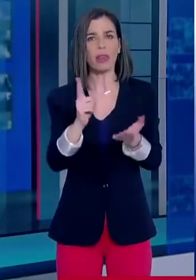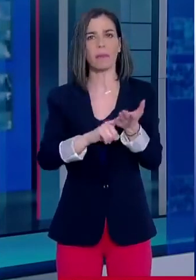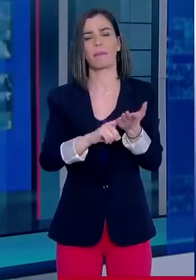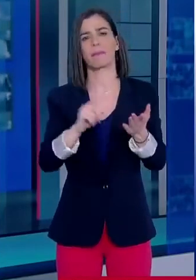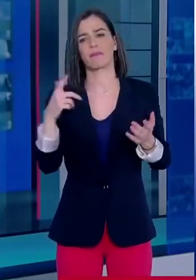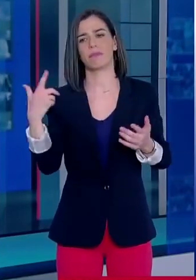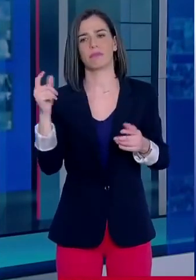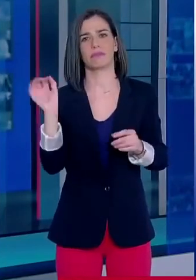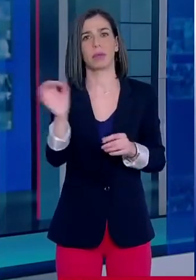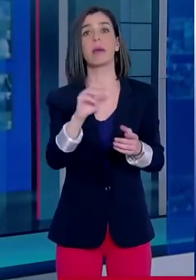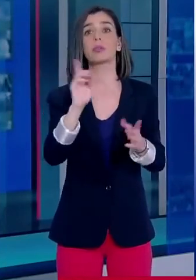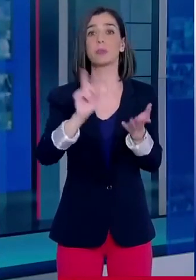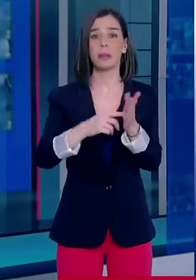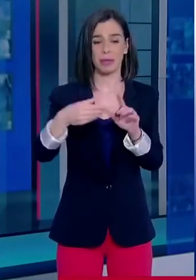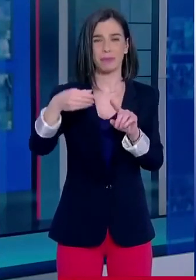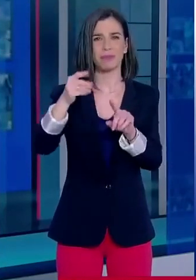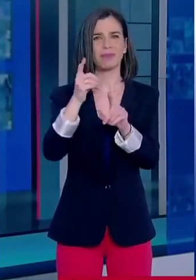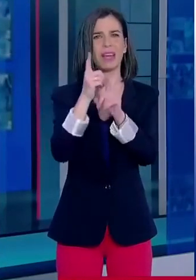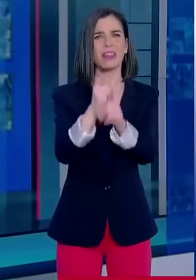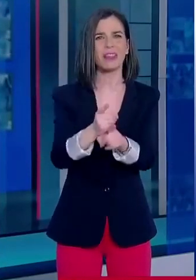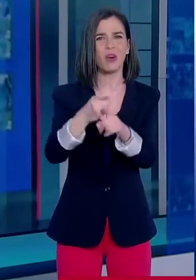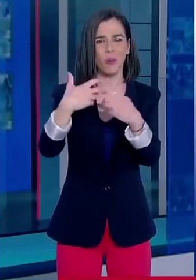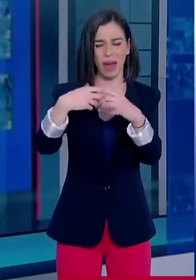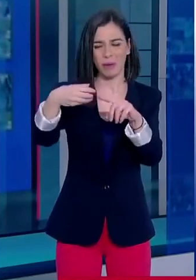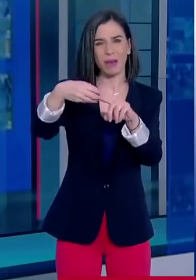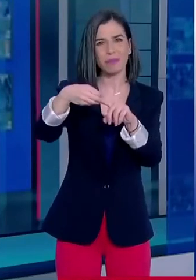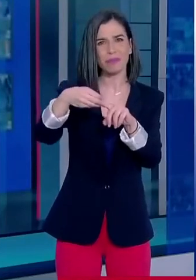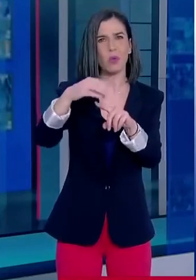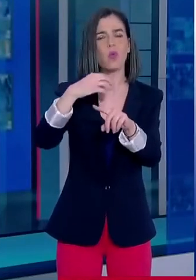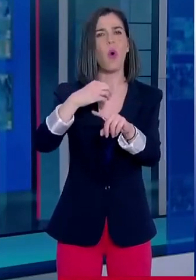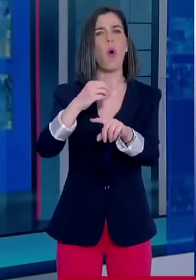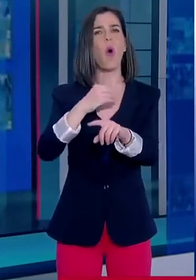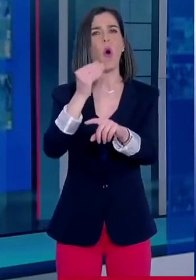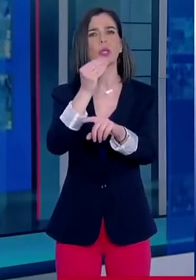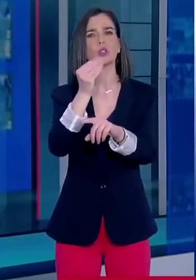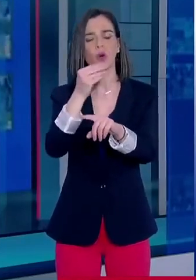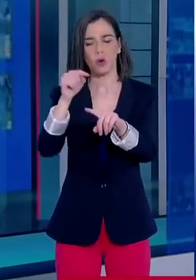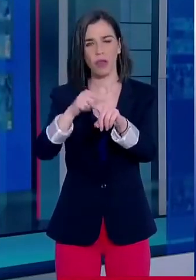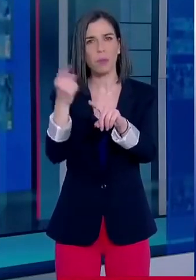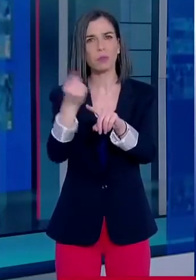ένα οξύμετρο στο σπίτι μας και να μετράμε το οξυγόνο αντί να εμπιστευόμαστε τα συμπτώματά μας?